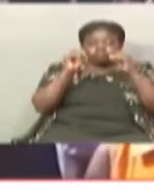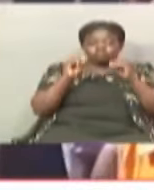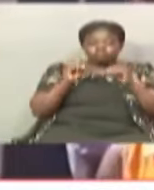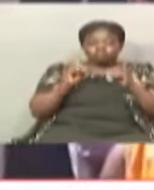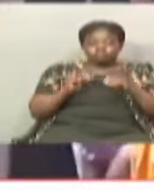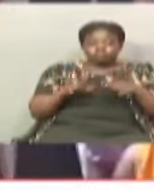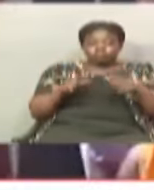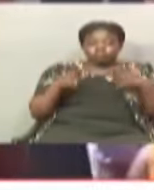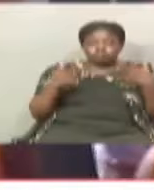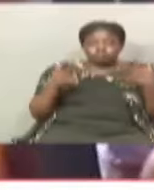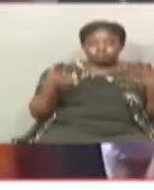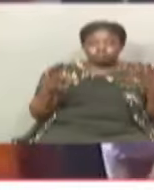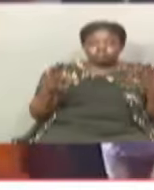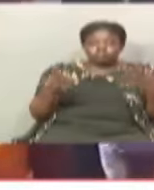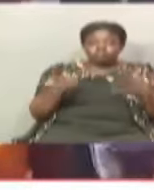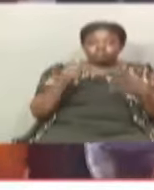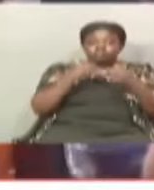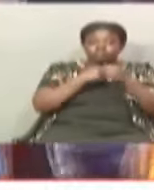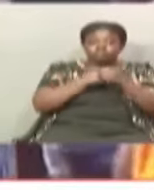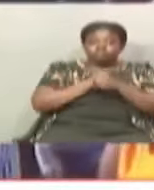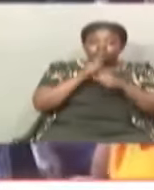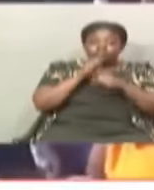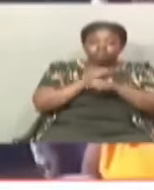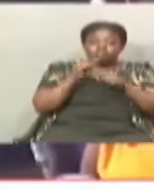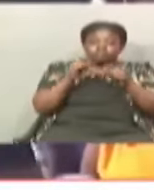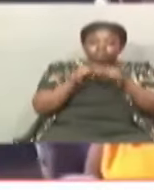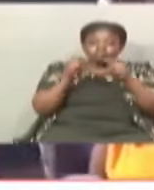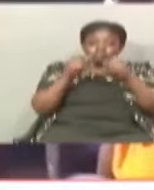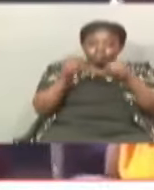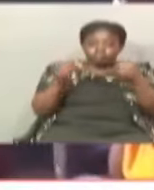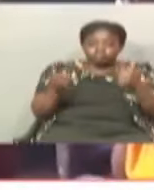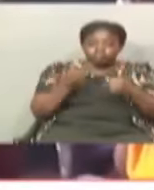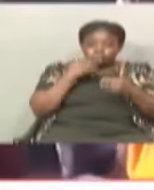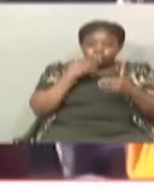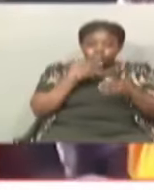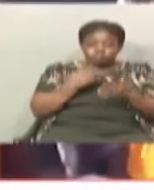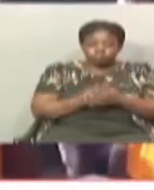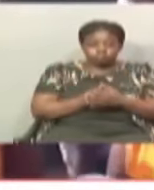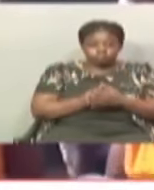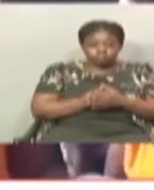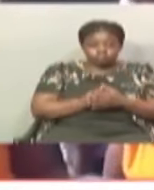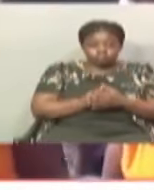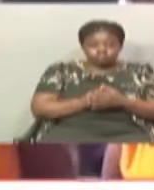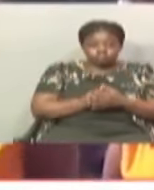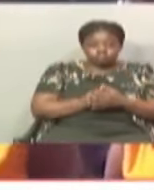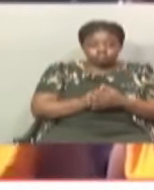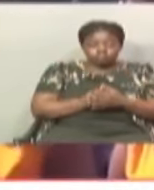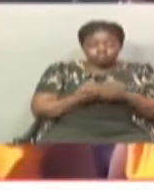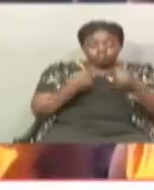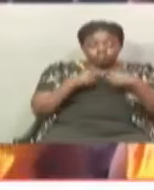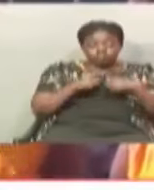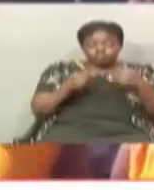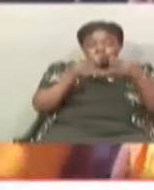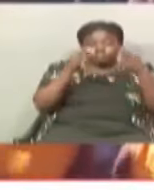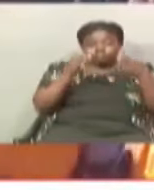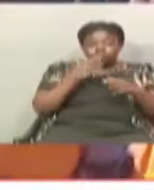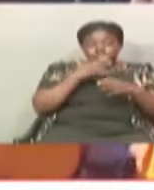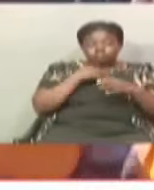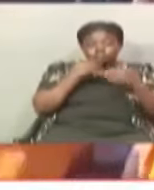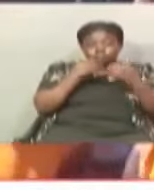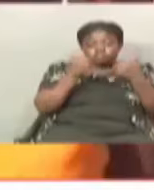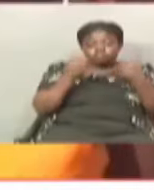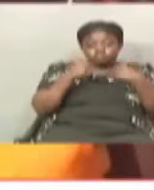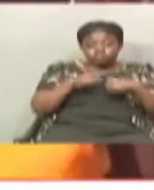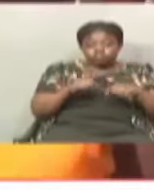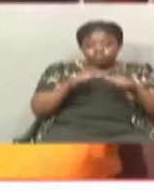abegerese tuna basomesa abendo mulimu na abana twenda abana balungi babenga performance bulungi tulikola buli chetagisa abana babenga